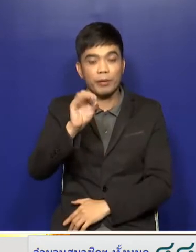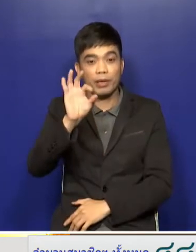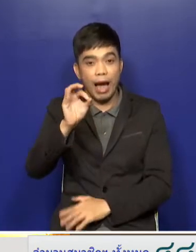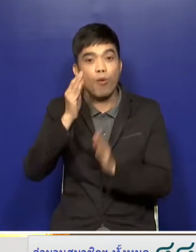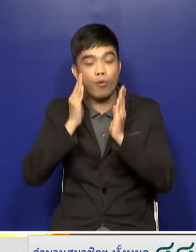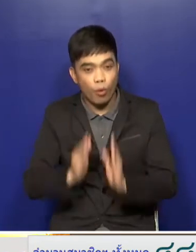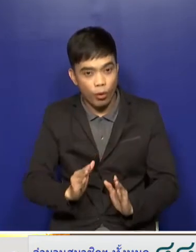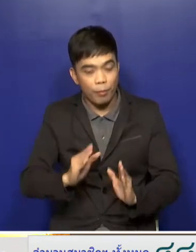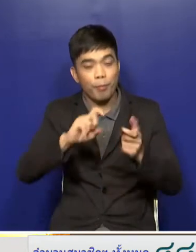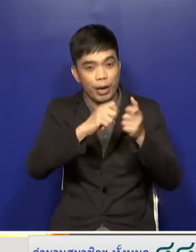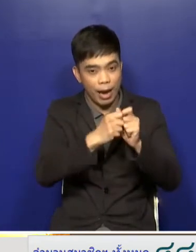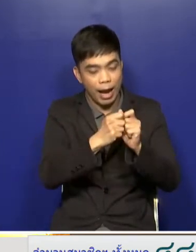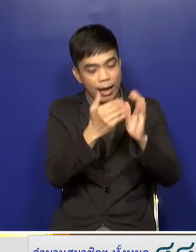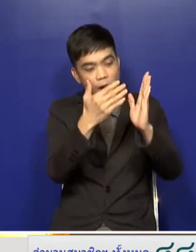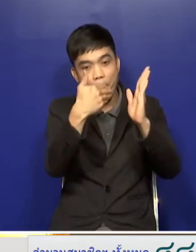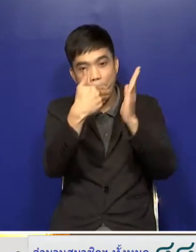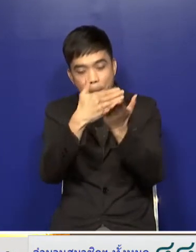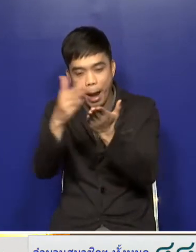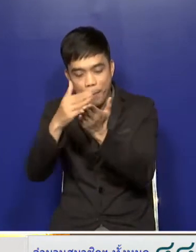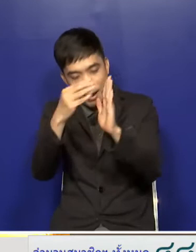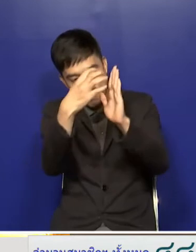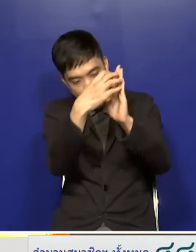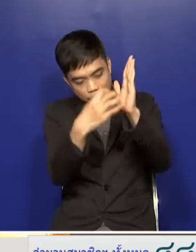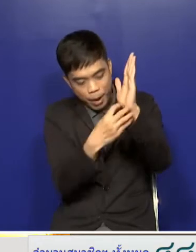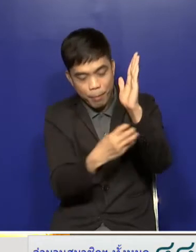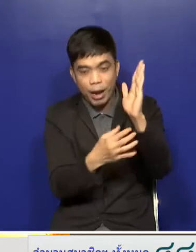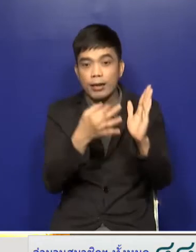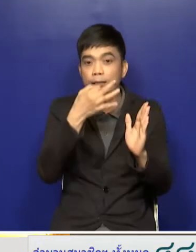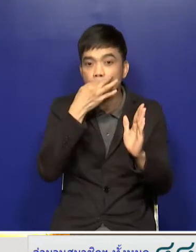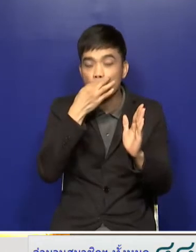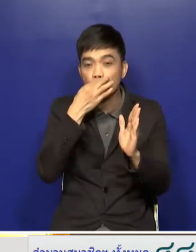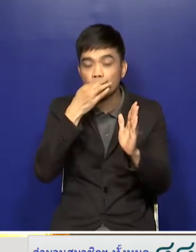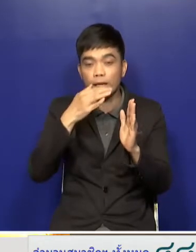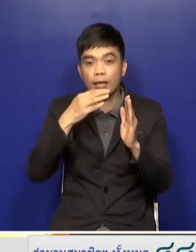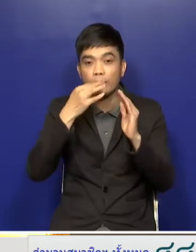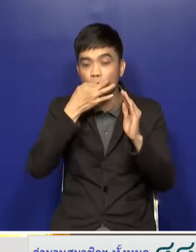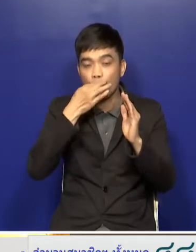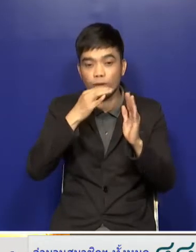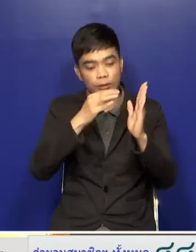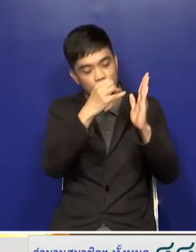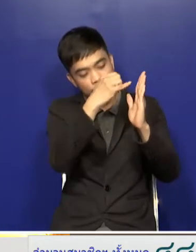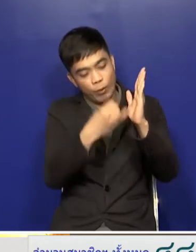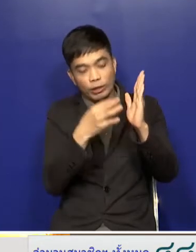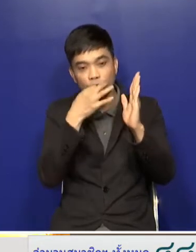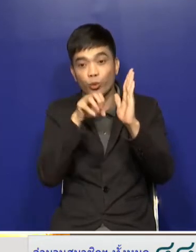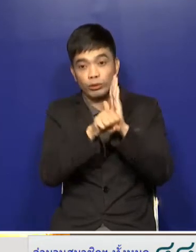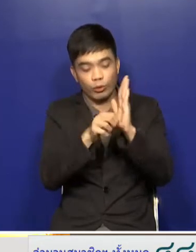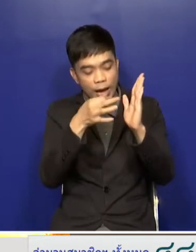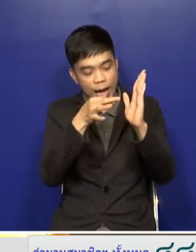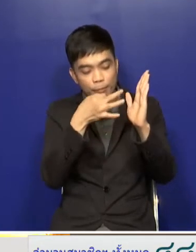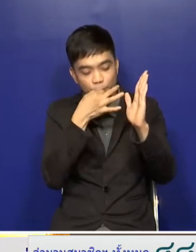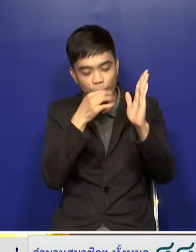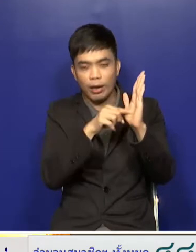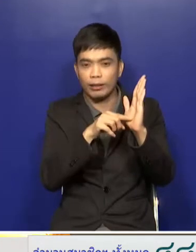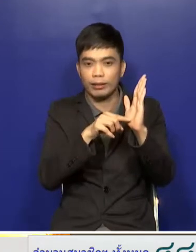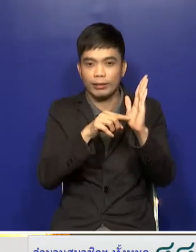แล้แงไปตามจัแมพมภาคต่ มีสมุษสงคลามต่ำทสดค 1, ลายภาุธีังายว่าเกืบทประเทศพครั